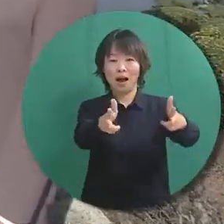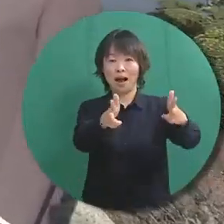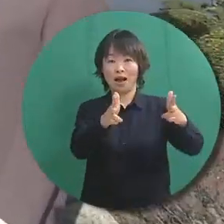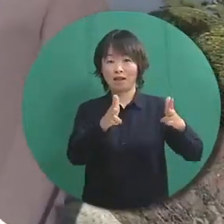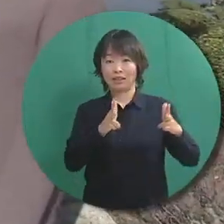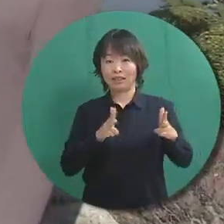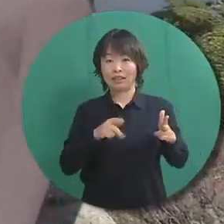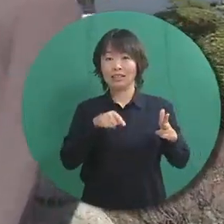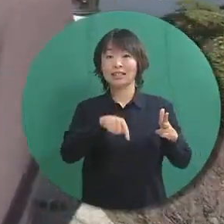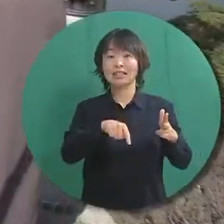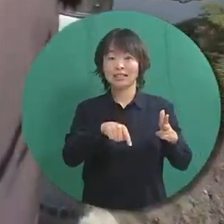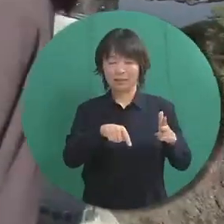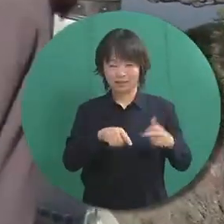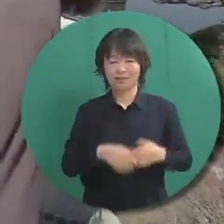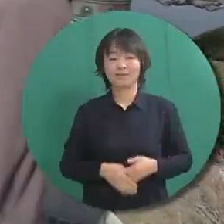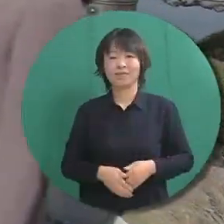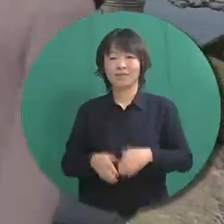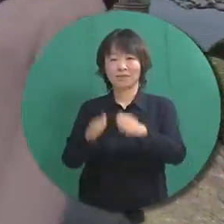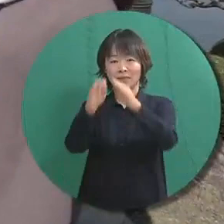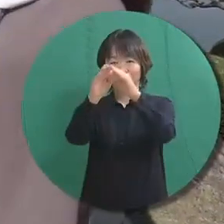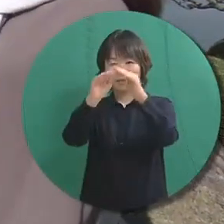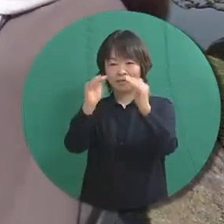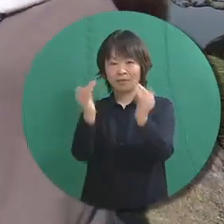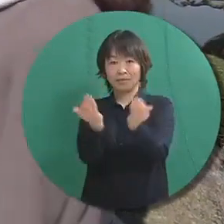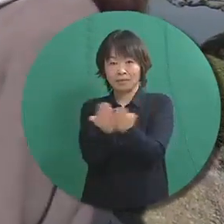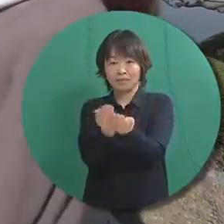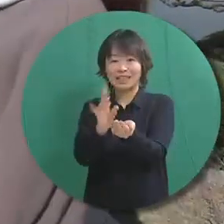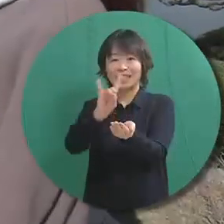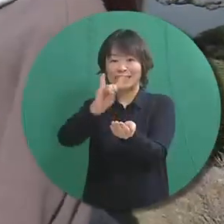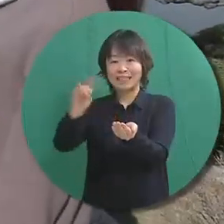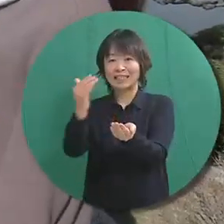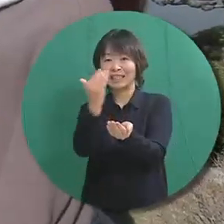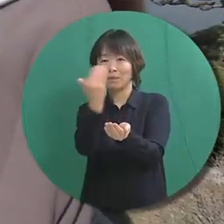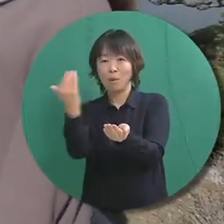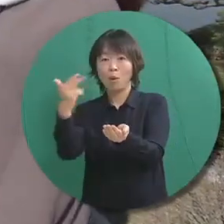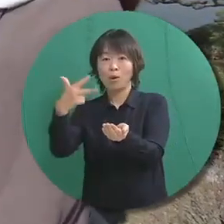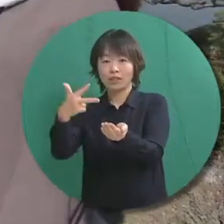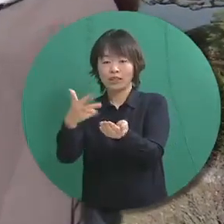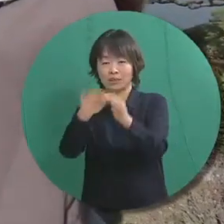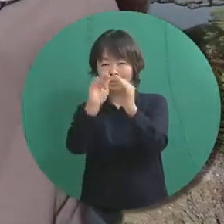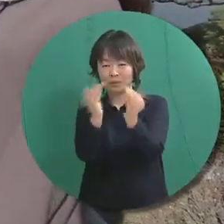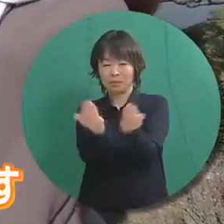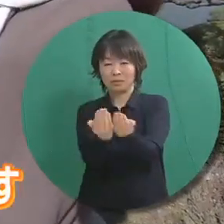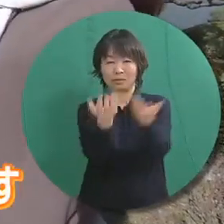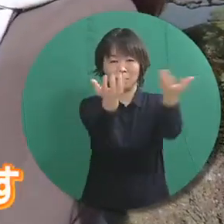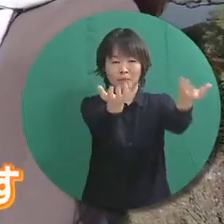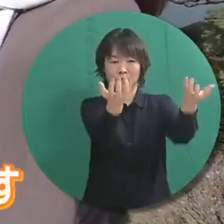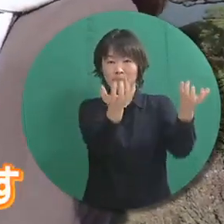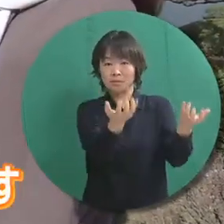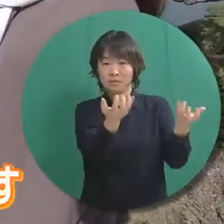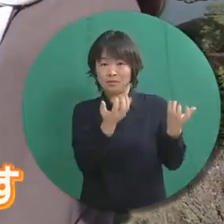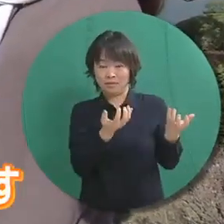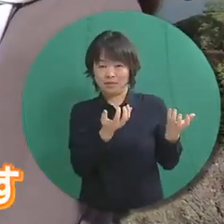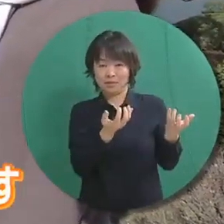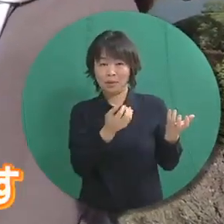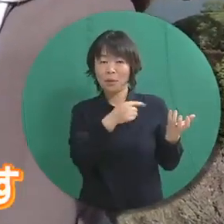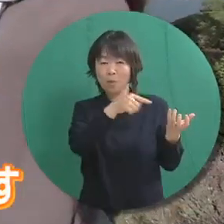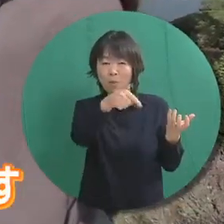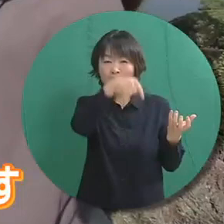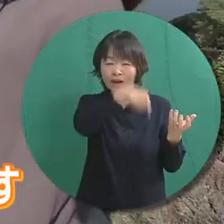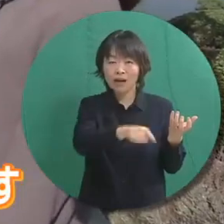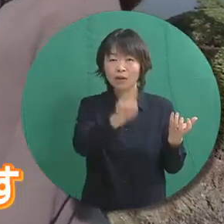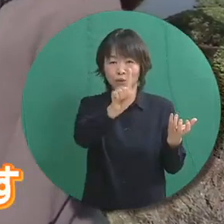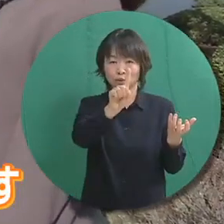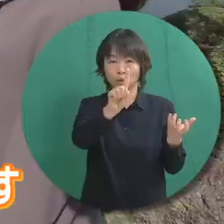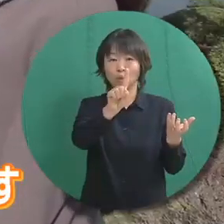ここの神戸工芸橋なんですが、 はい、 左右に擬干しが、ありまして、その中の一つにですね、出雲大社